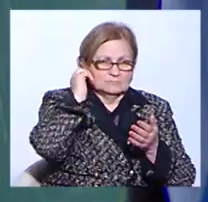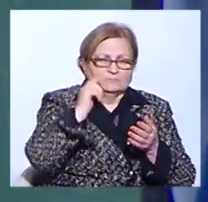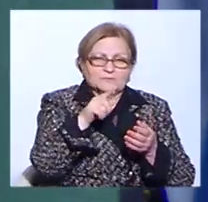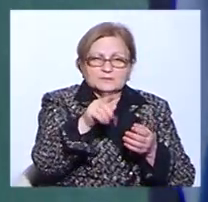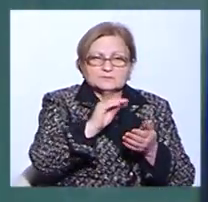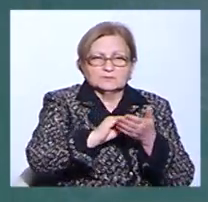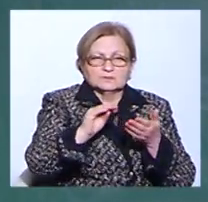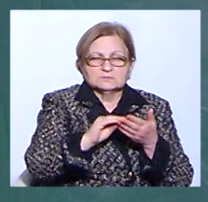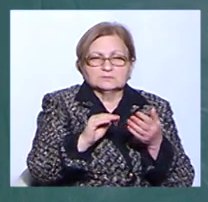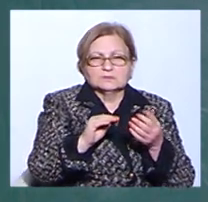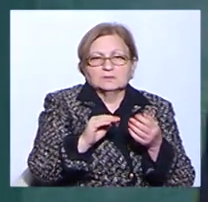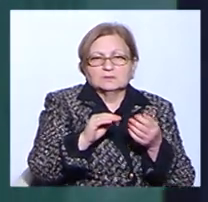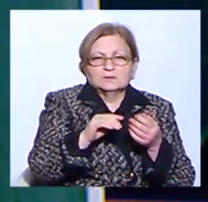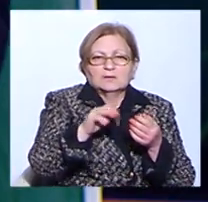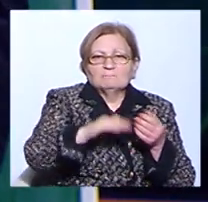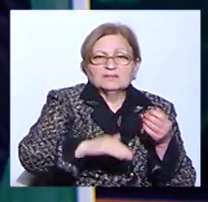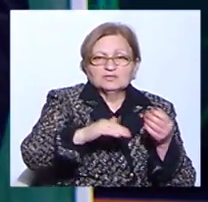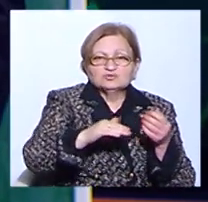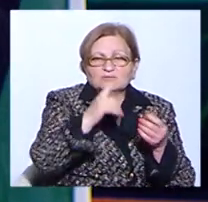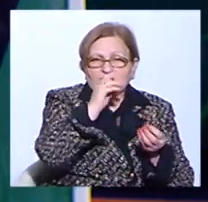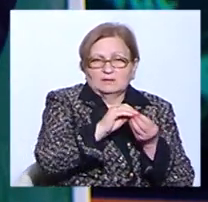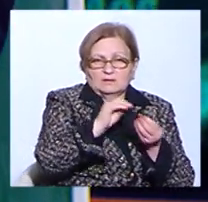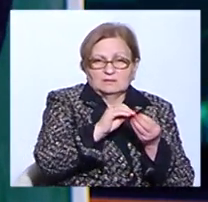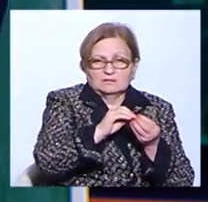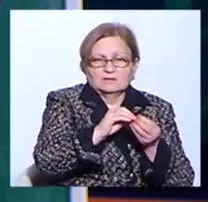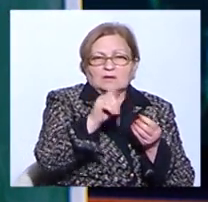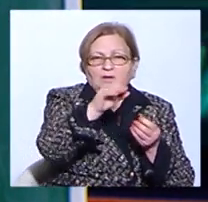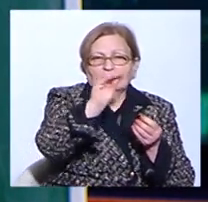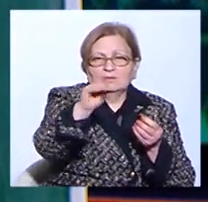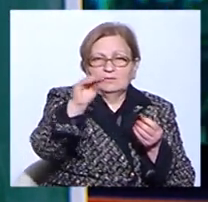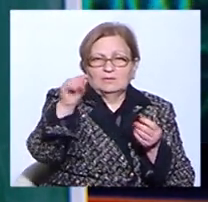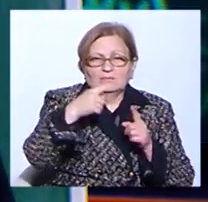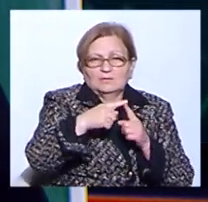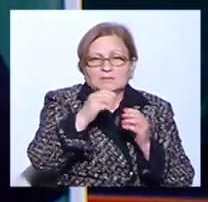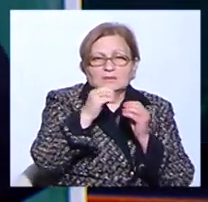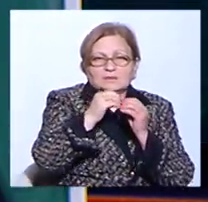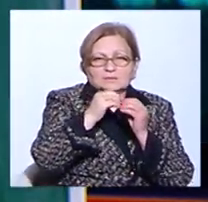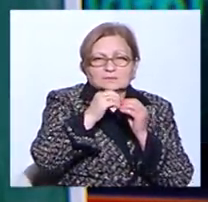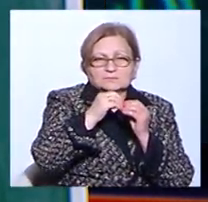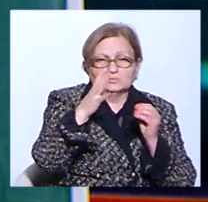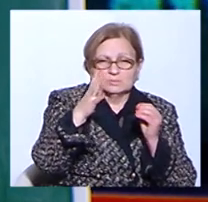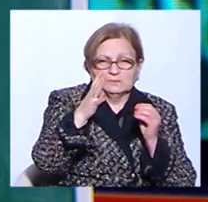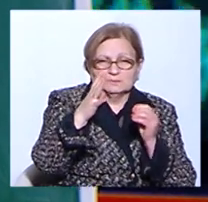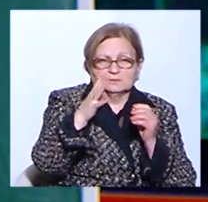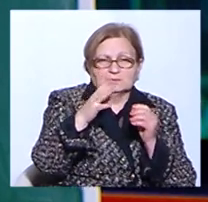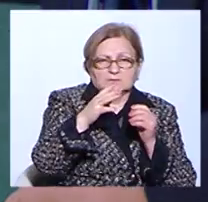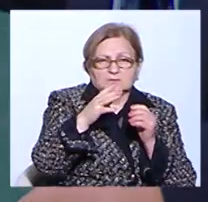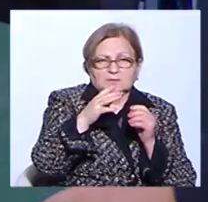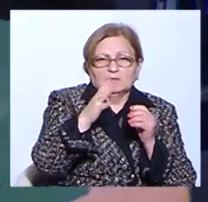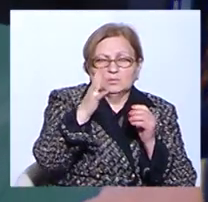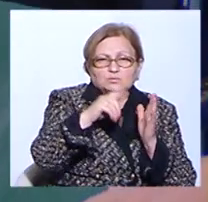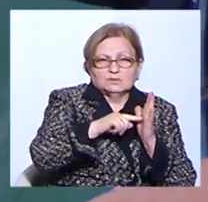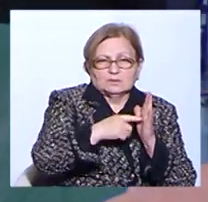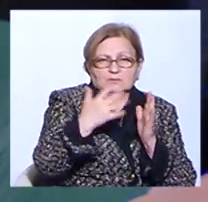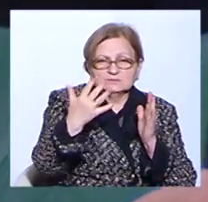უცვლელი. და მრიცხვებში რა იქნება? მრიცხვებში 5 დამატებული, 5 დამატებული, 5. ანუ 5 სამჯერ. 5